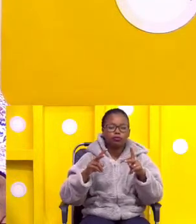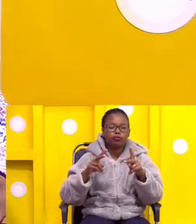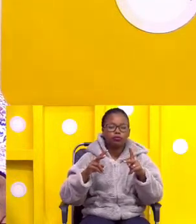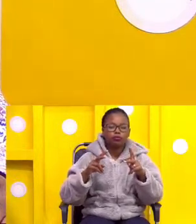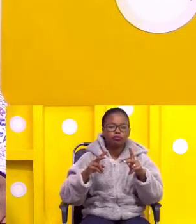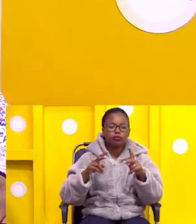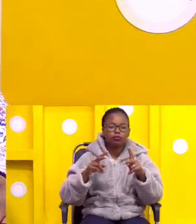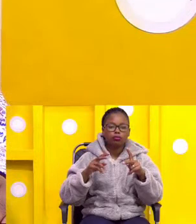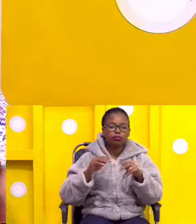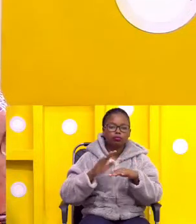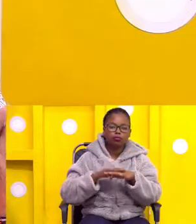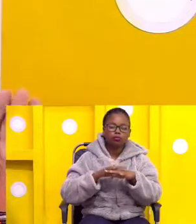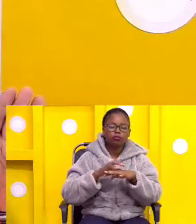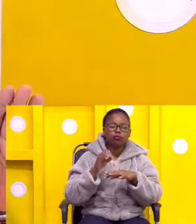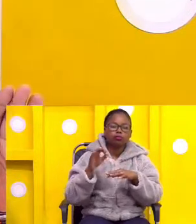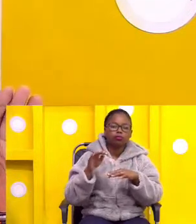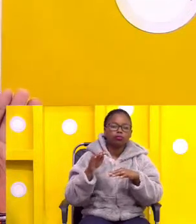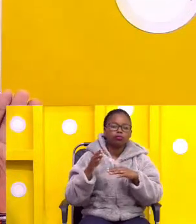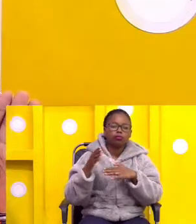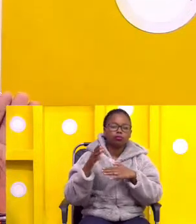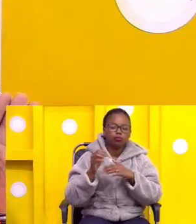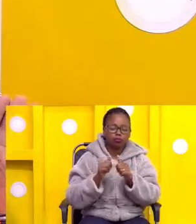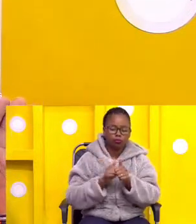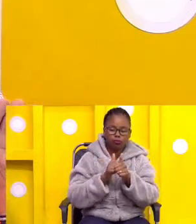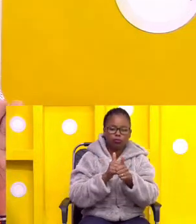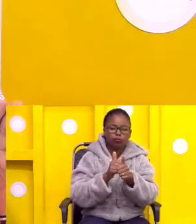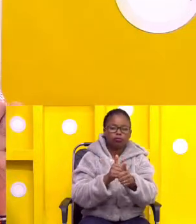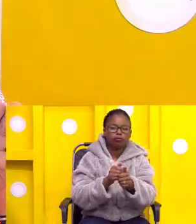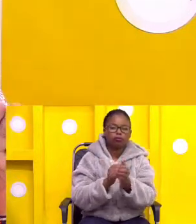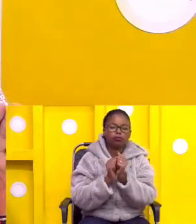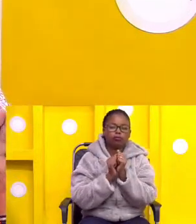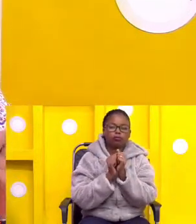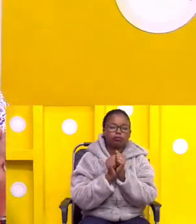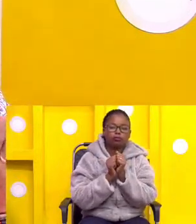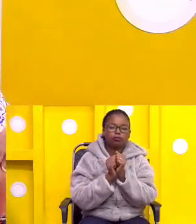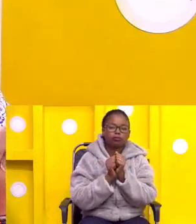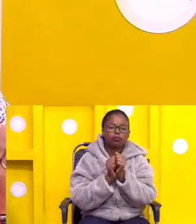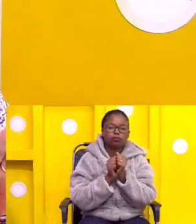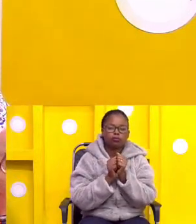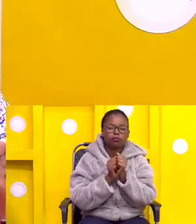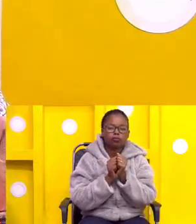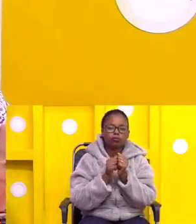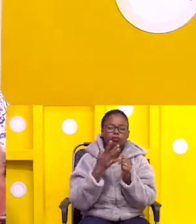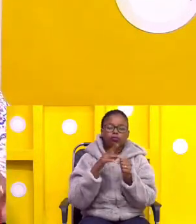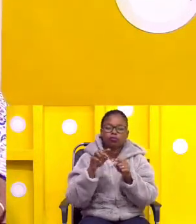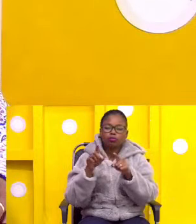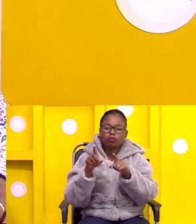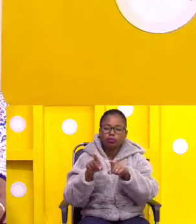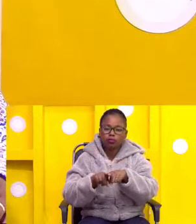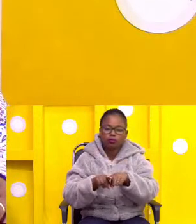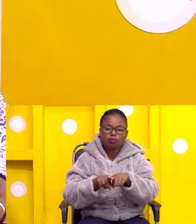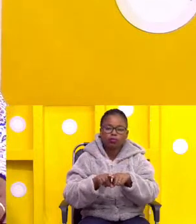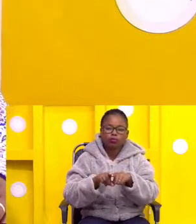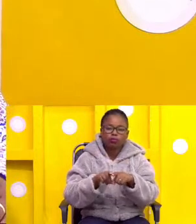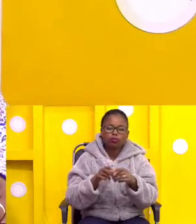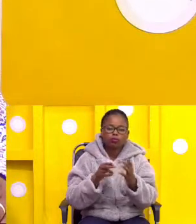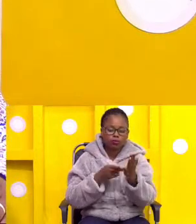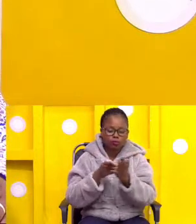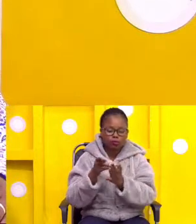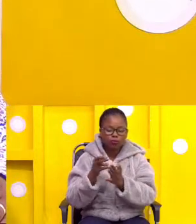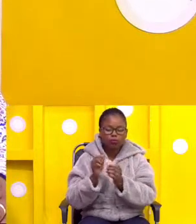Wega no tugi wa Ngai ni igutura itoranite hamwe na ithwi. Wihoke ku wa Ngai ni igutura itoranite hamwe na